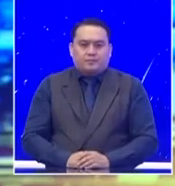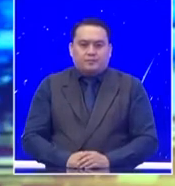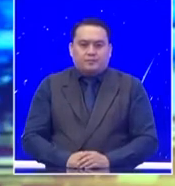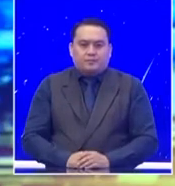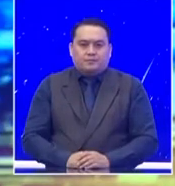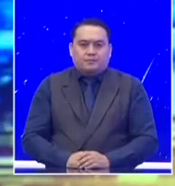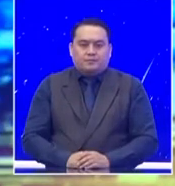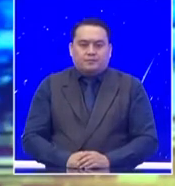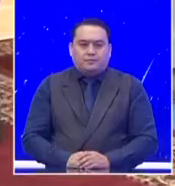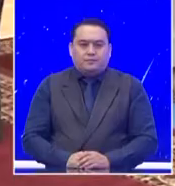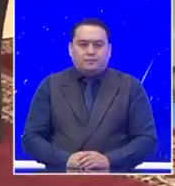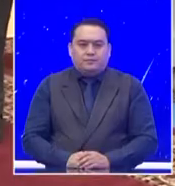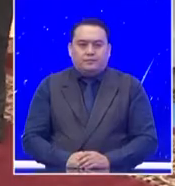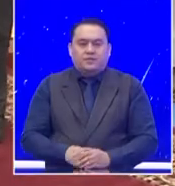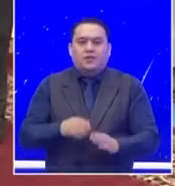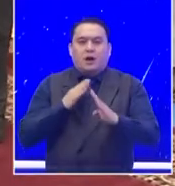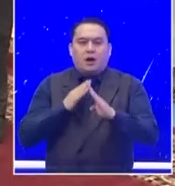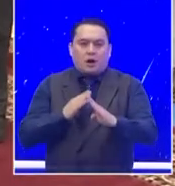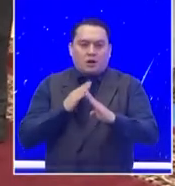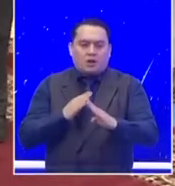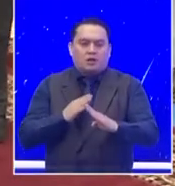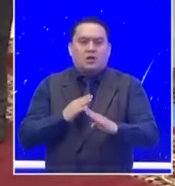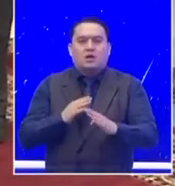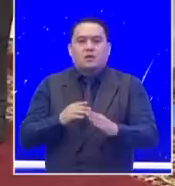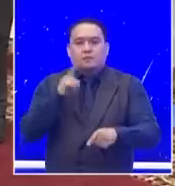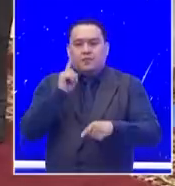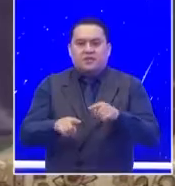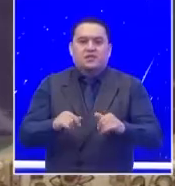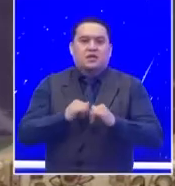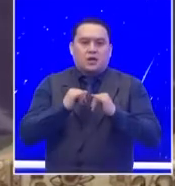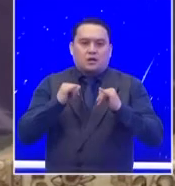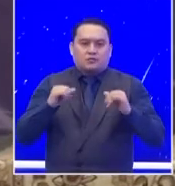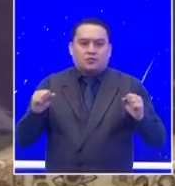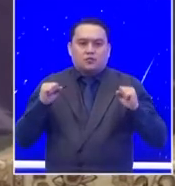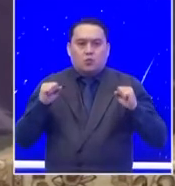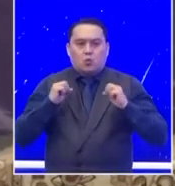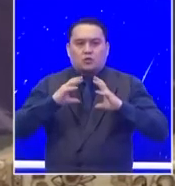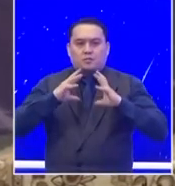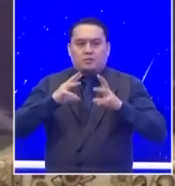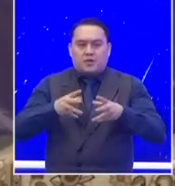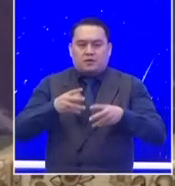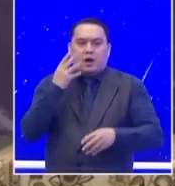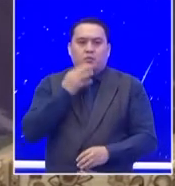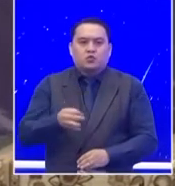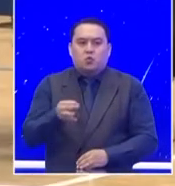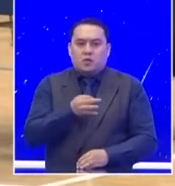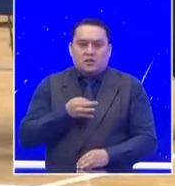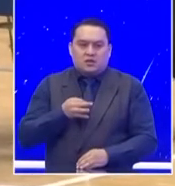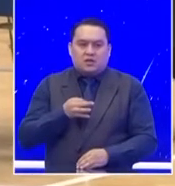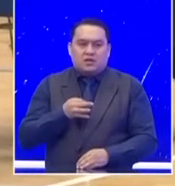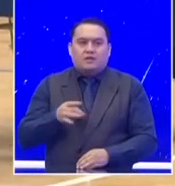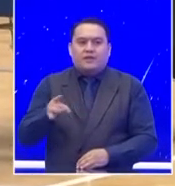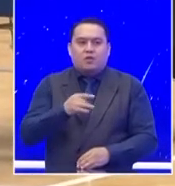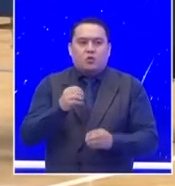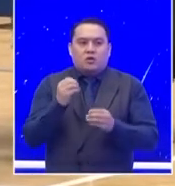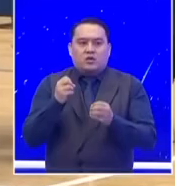далее. Карате ВКФ является одним из самых быстро развивающихся видов спорта как во всем мире, так и в Алматинской области. Всего в регионе